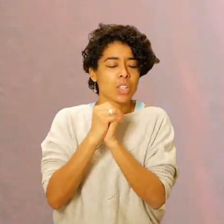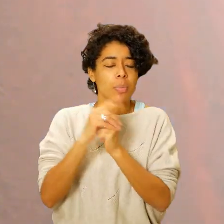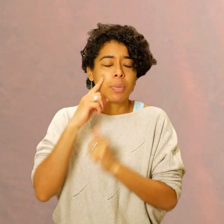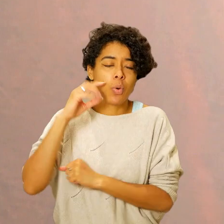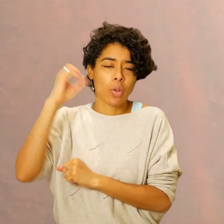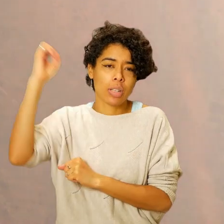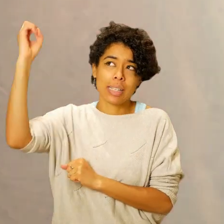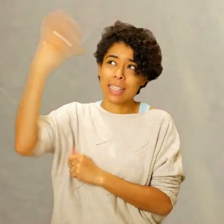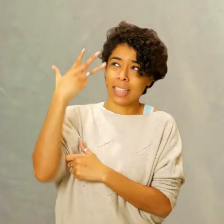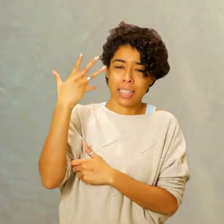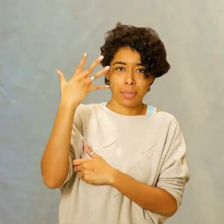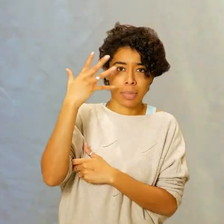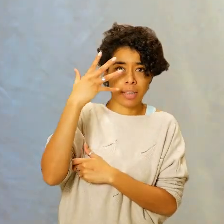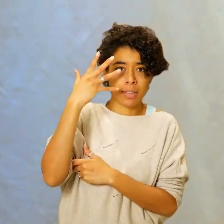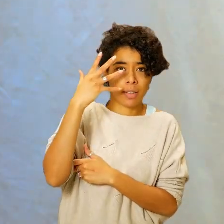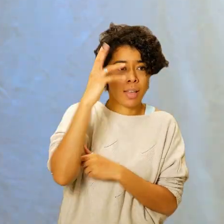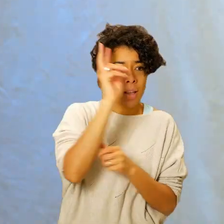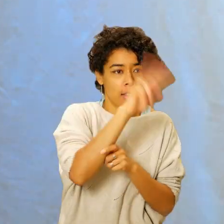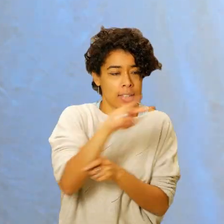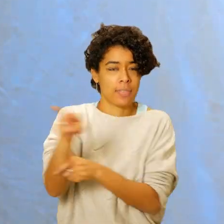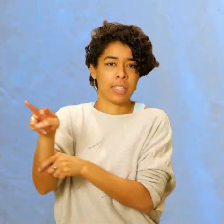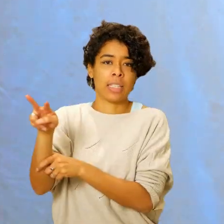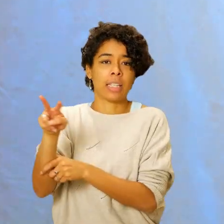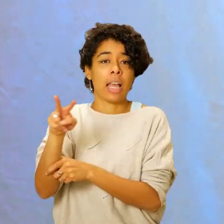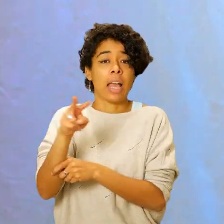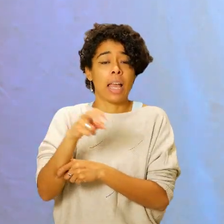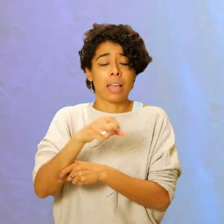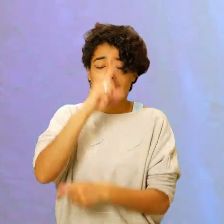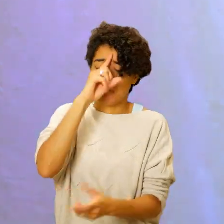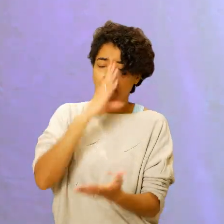visite et les renouvelle par la foi. Dans